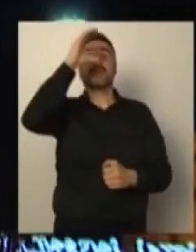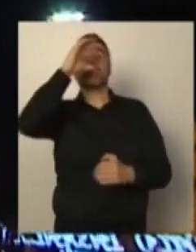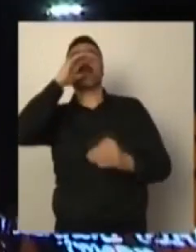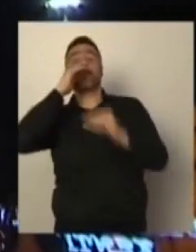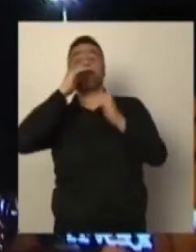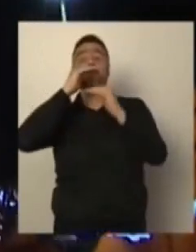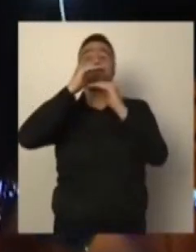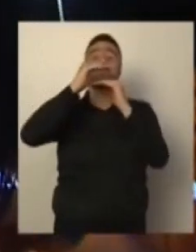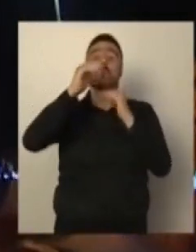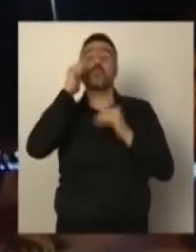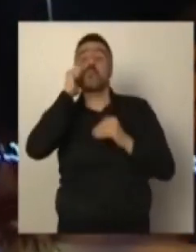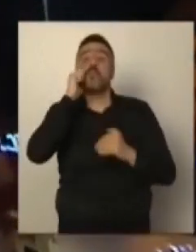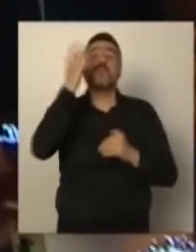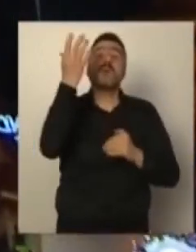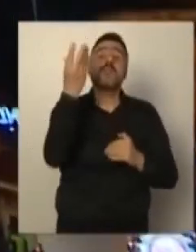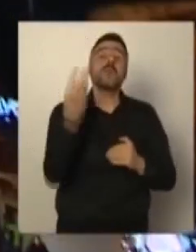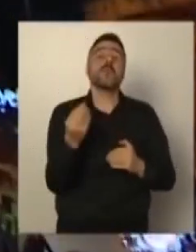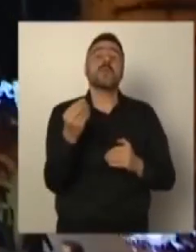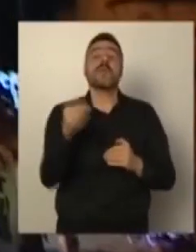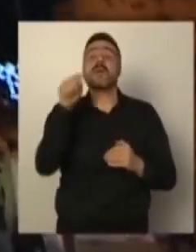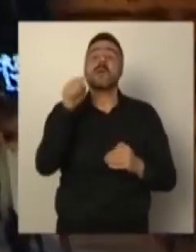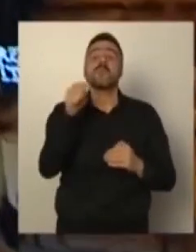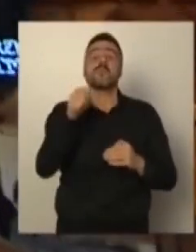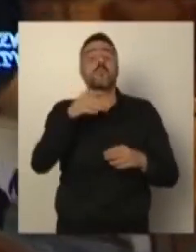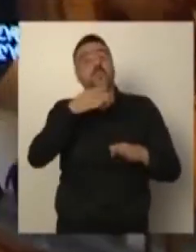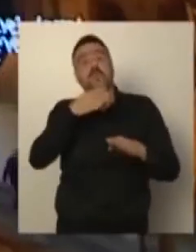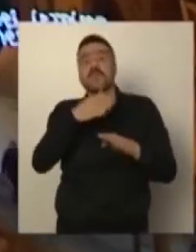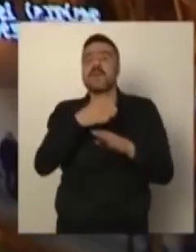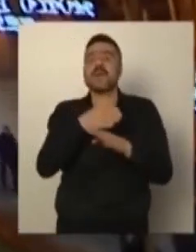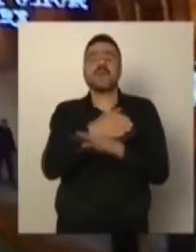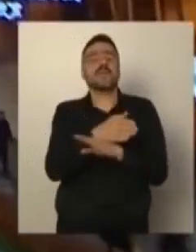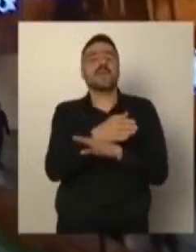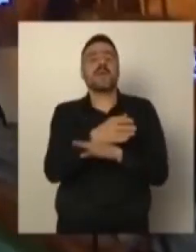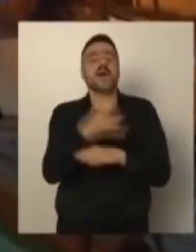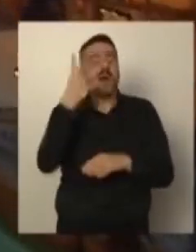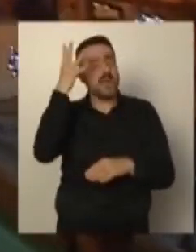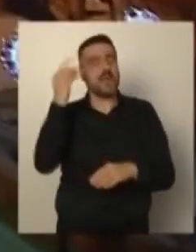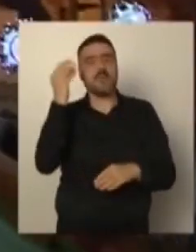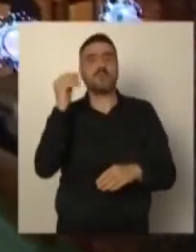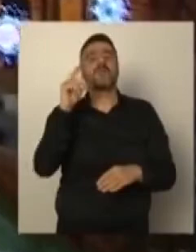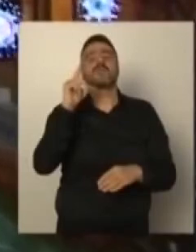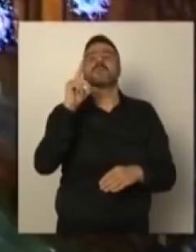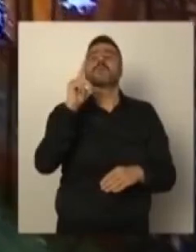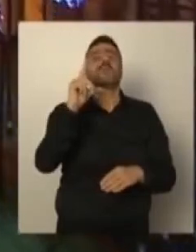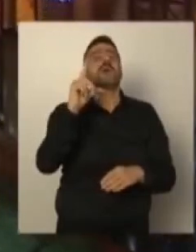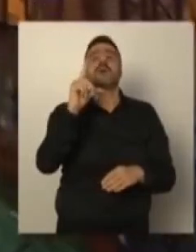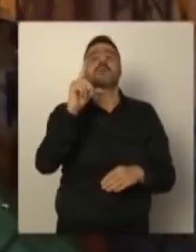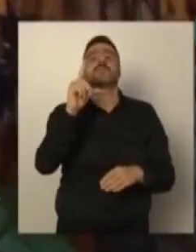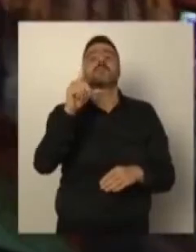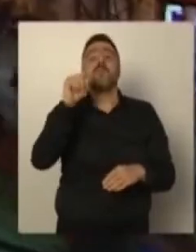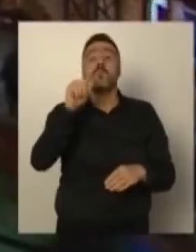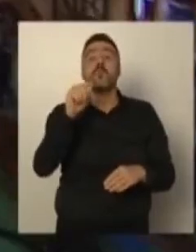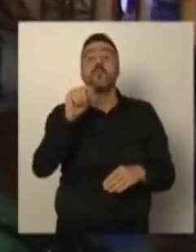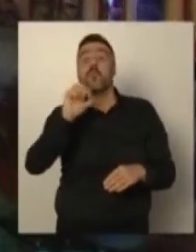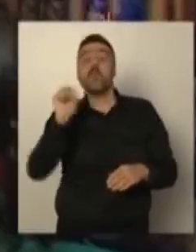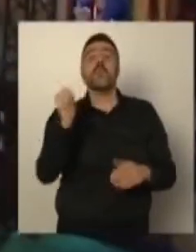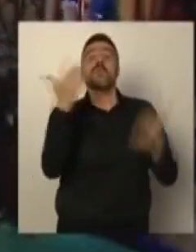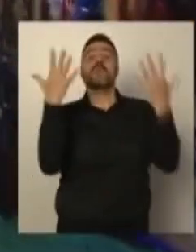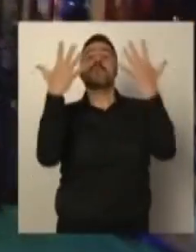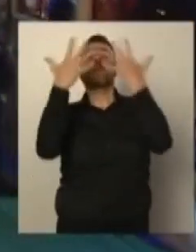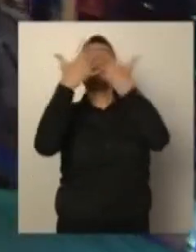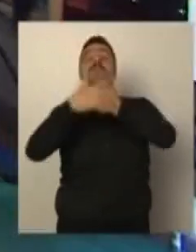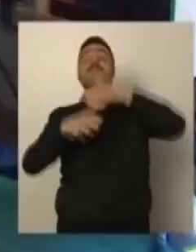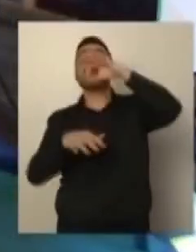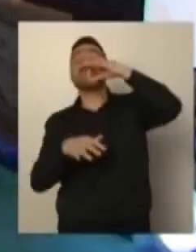bütün Müslümanlar olarak bu gerçeğin farkına varmalıyız. Bu mukaddes gecenin Mescid-i